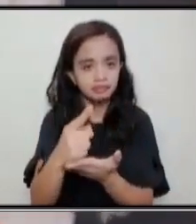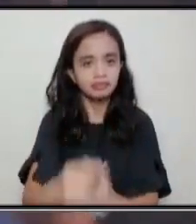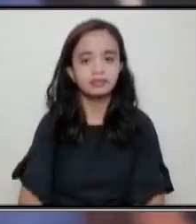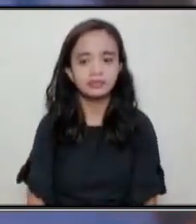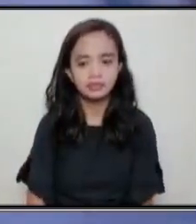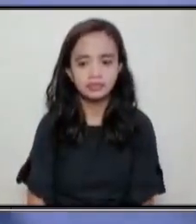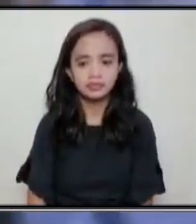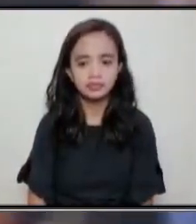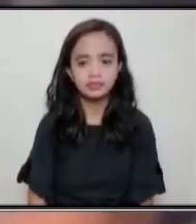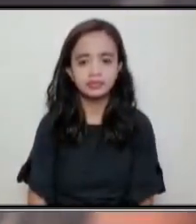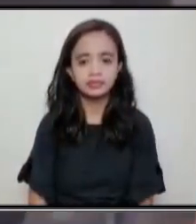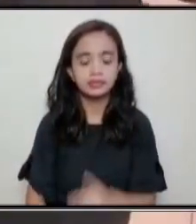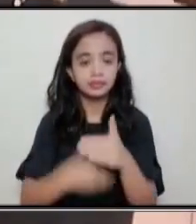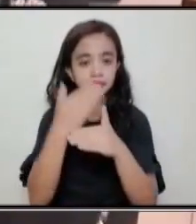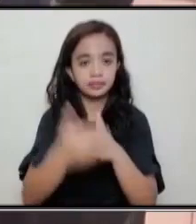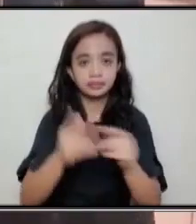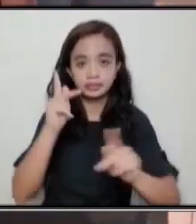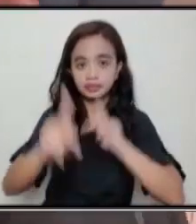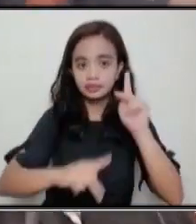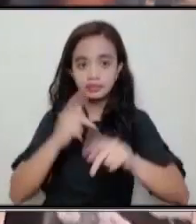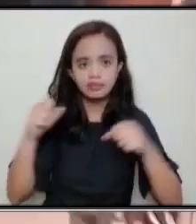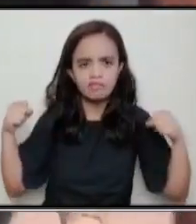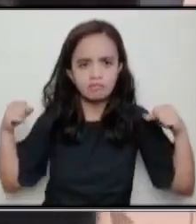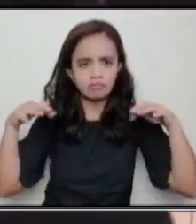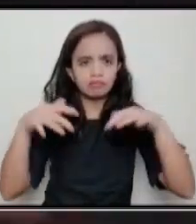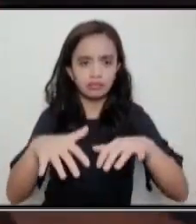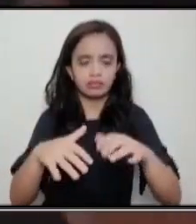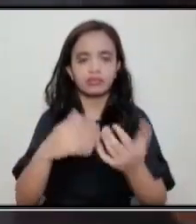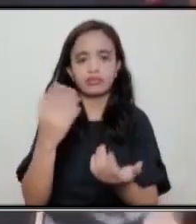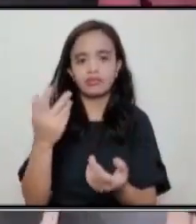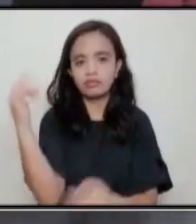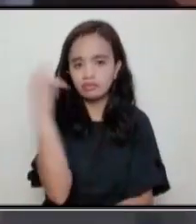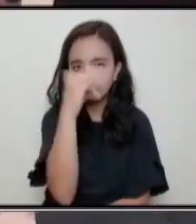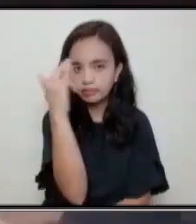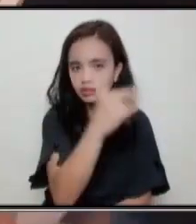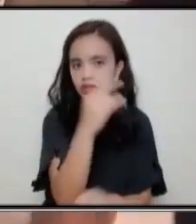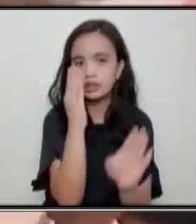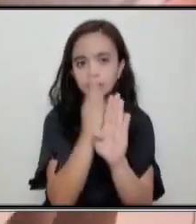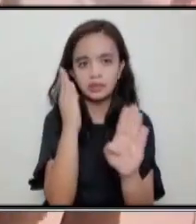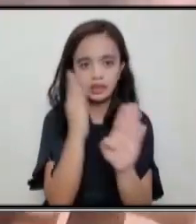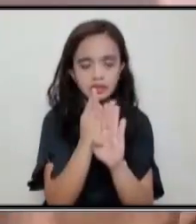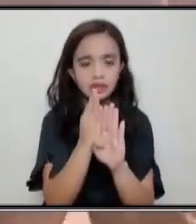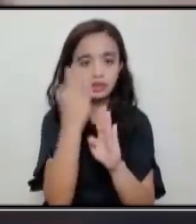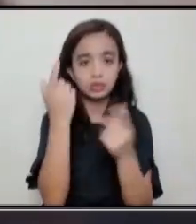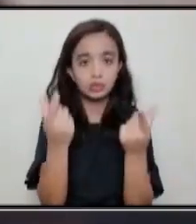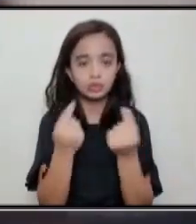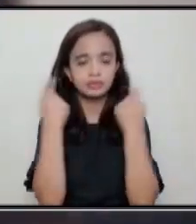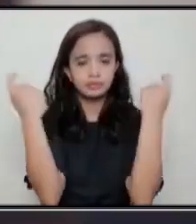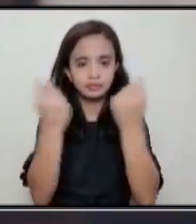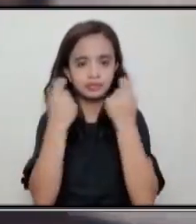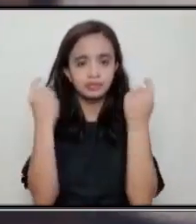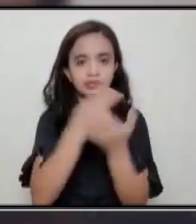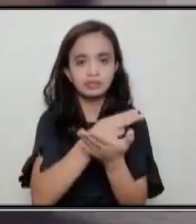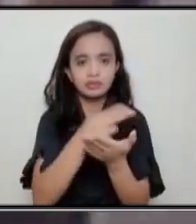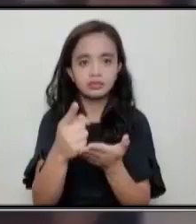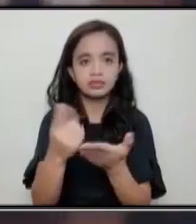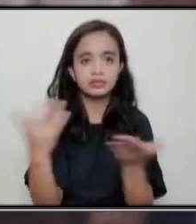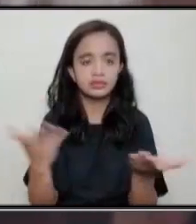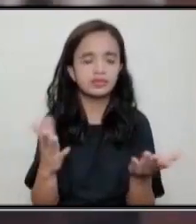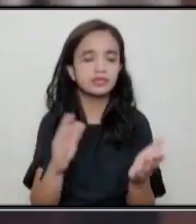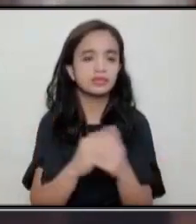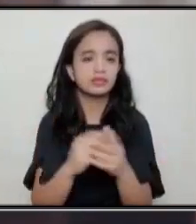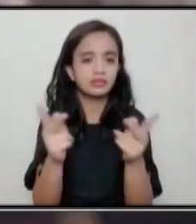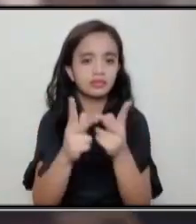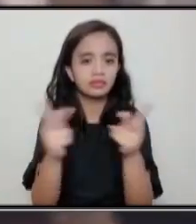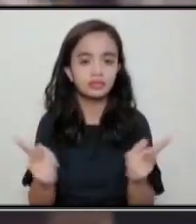pagdagsa ng mga biyahero sa mga paliparan, pantalan at bus terminal upang gunitain ang Semana Santa sa mga lalawigan. Sa